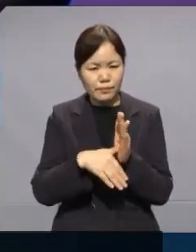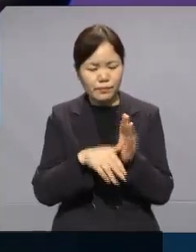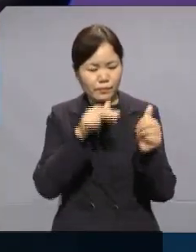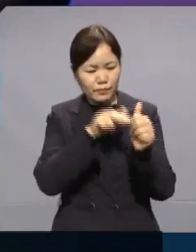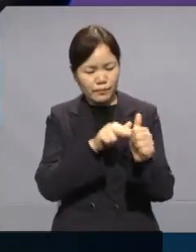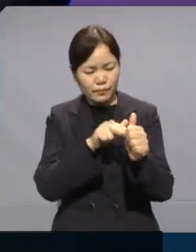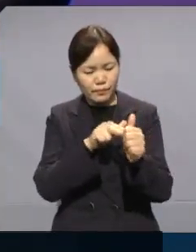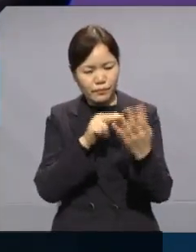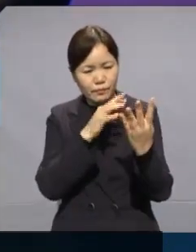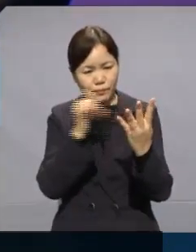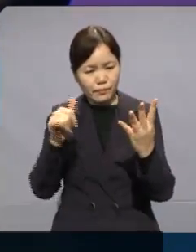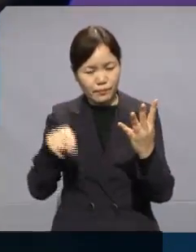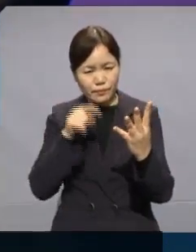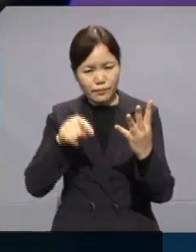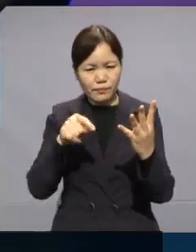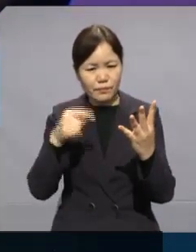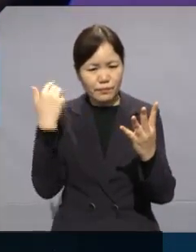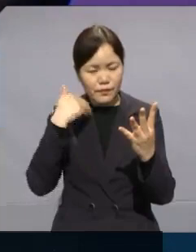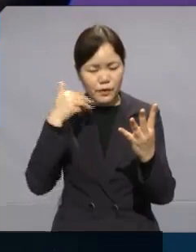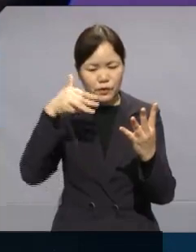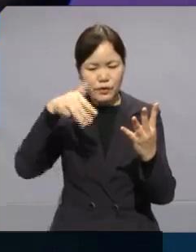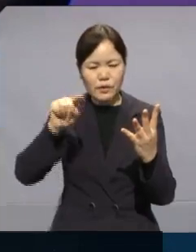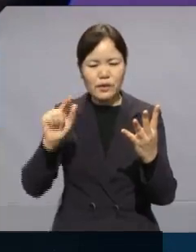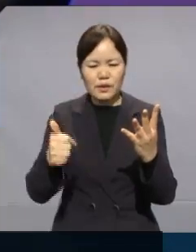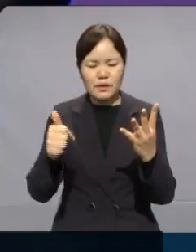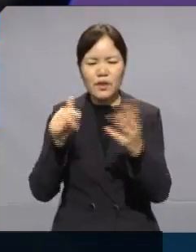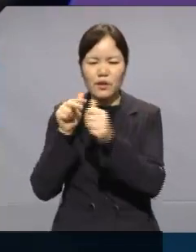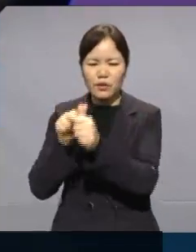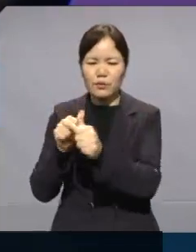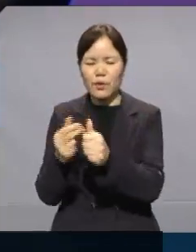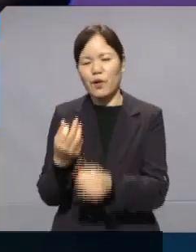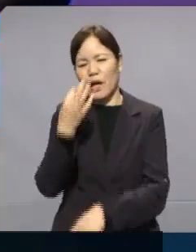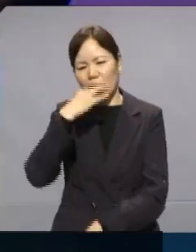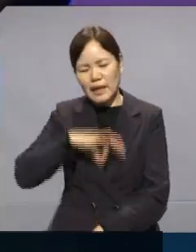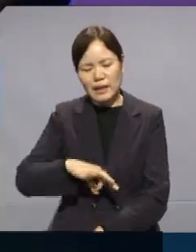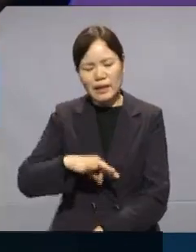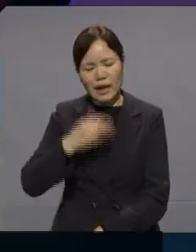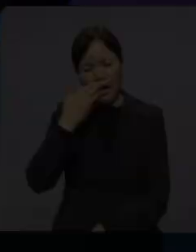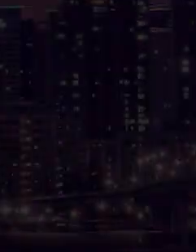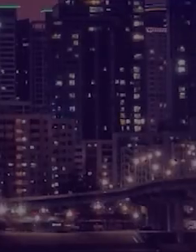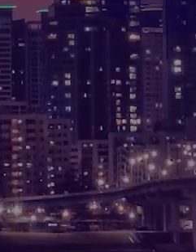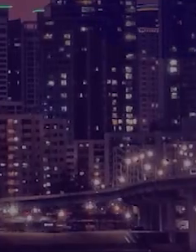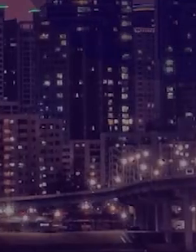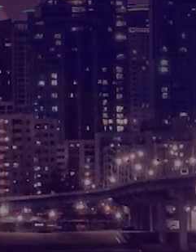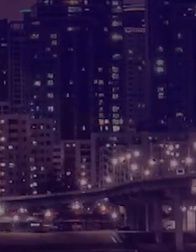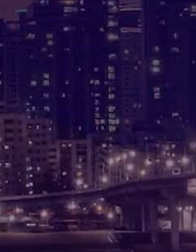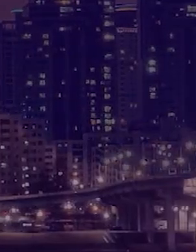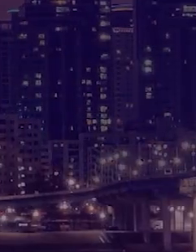중에서도 천하람 후보가 그 혜택을 입었을 가능성이 조금 더 높지 않나 이렇게 생각을 합니다.